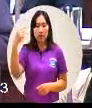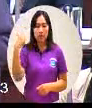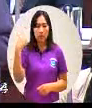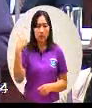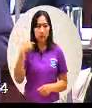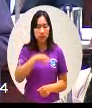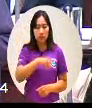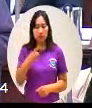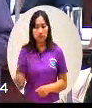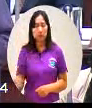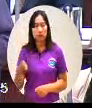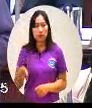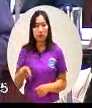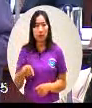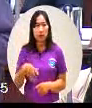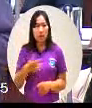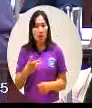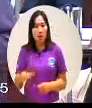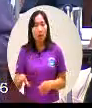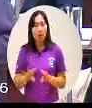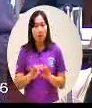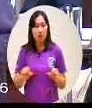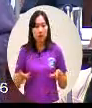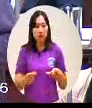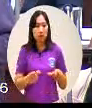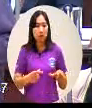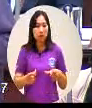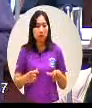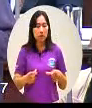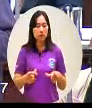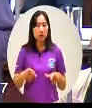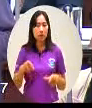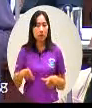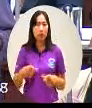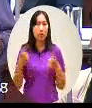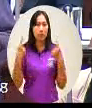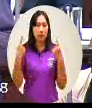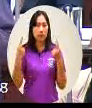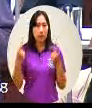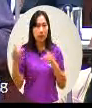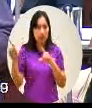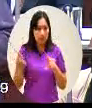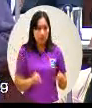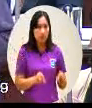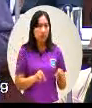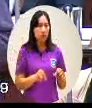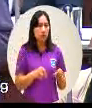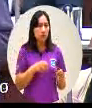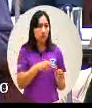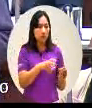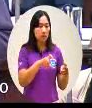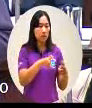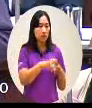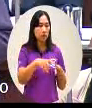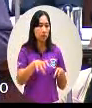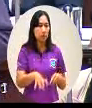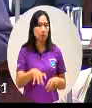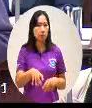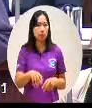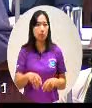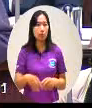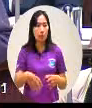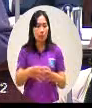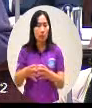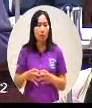园6公顷外，那我相信依照我们的阳光处。整个公务团队这个努力，咱是唯